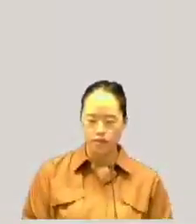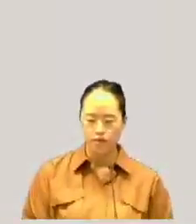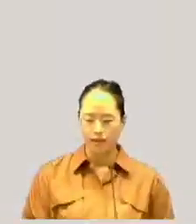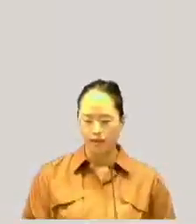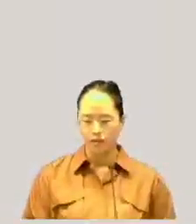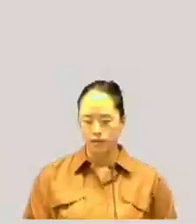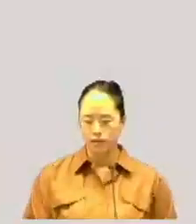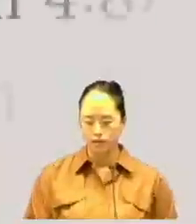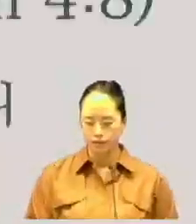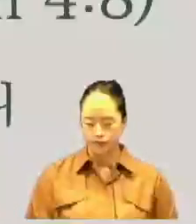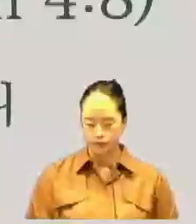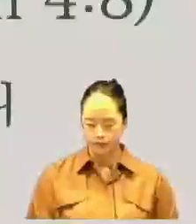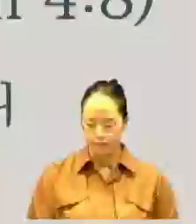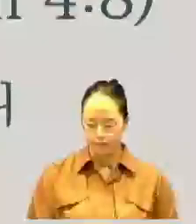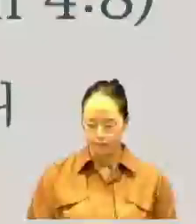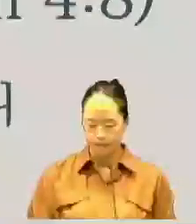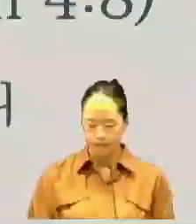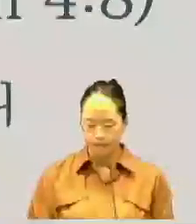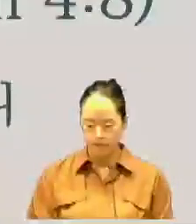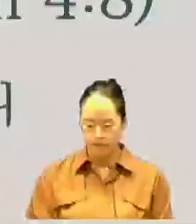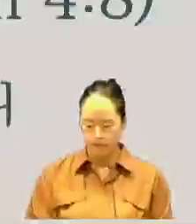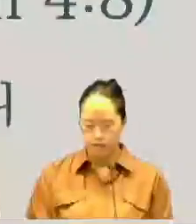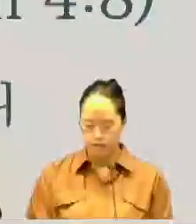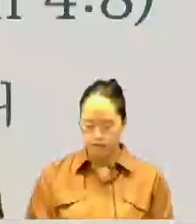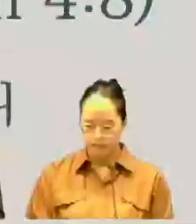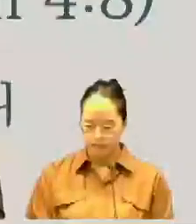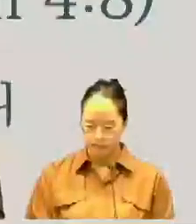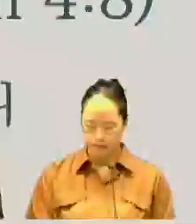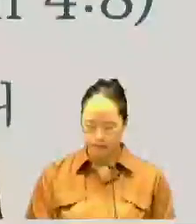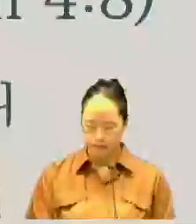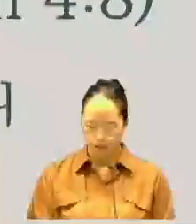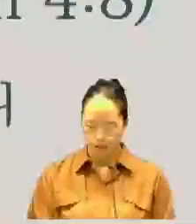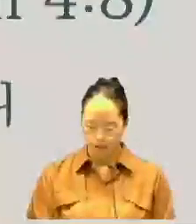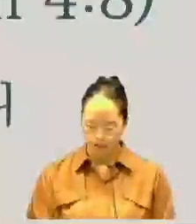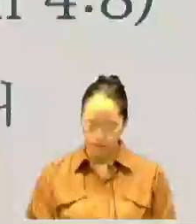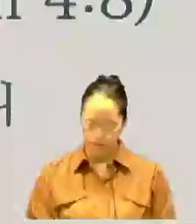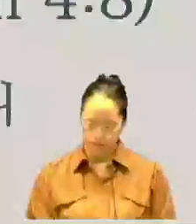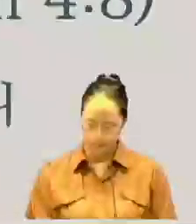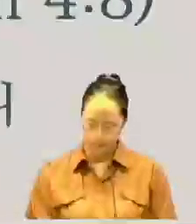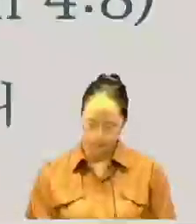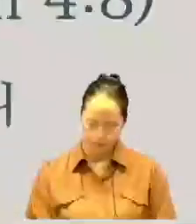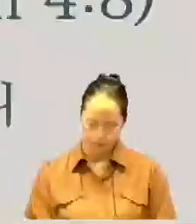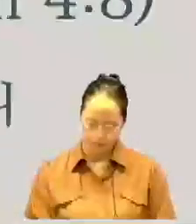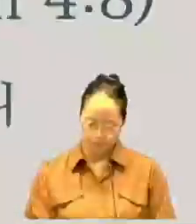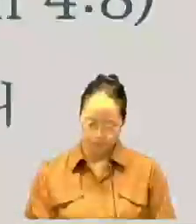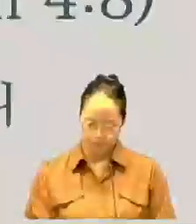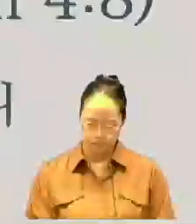个灵魂的拯救，同样呢，还会在我们的肉体生